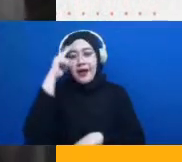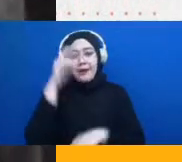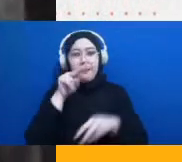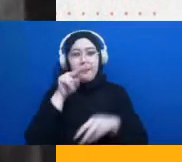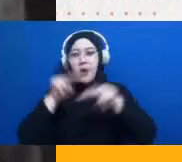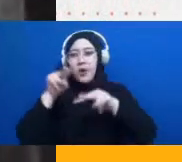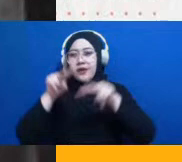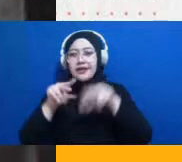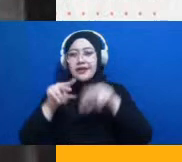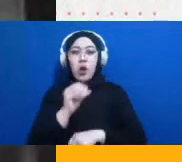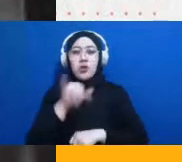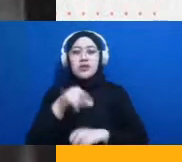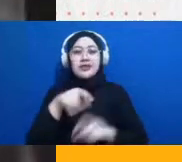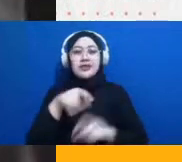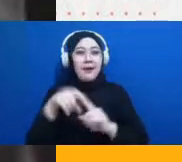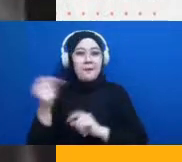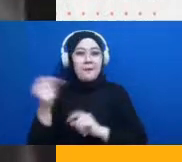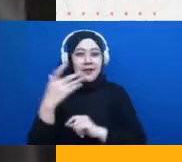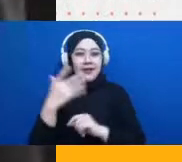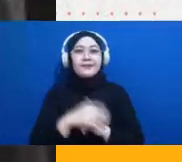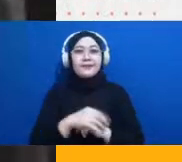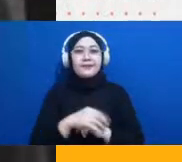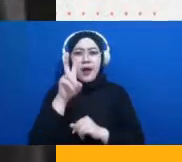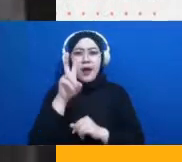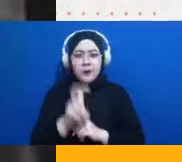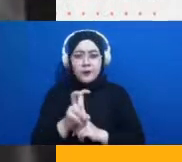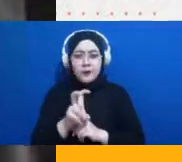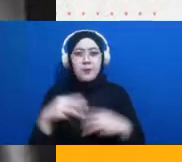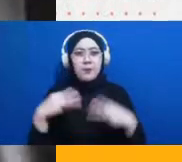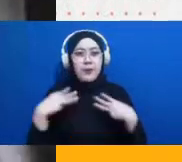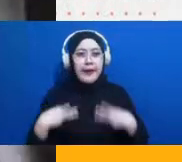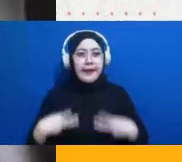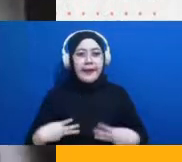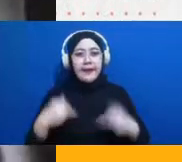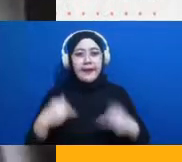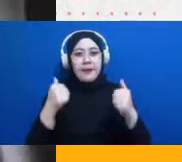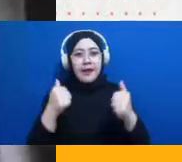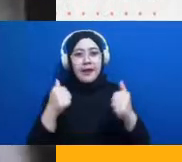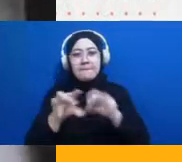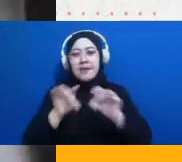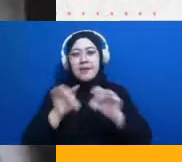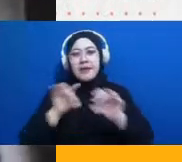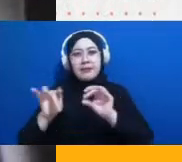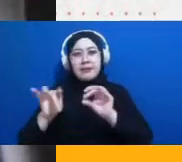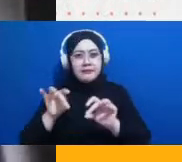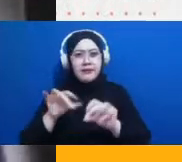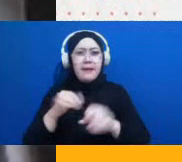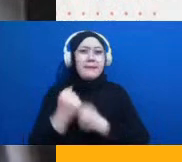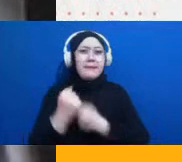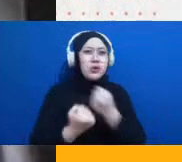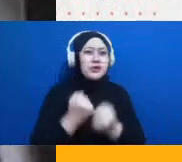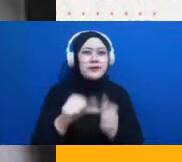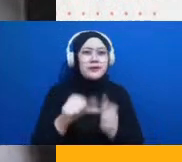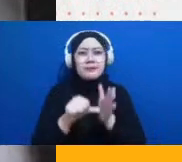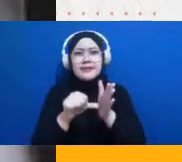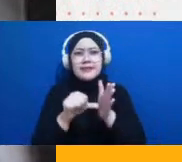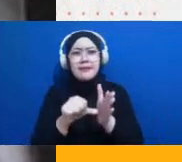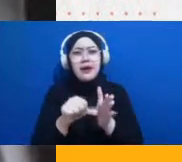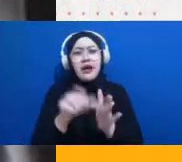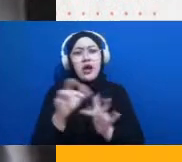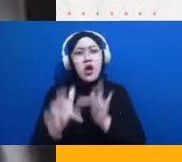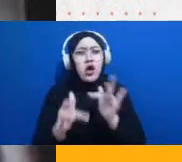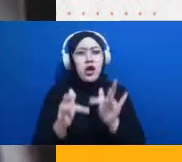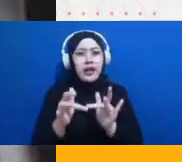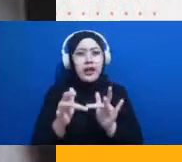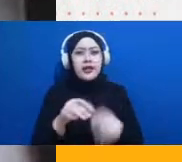OJK, intinya kita harus tetap bijak memilih apa saja sih perusahaan yang sudah legal dan diawasi oleh OJK,